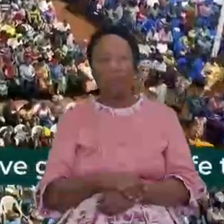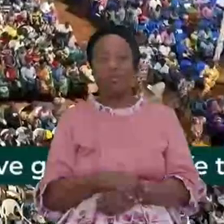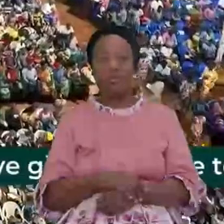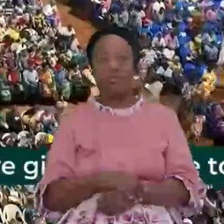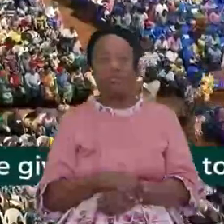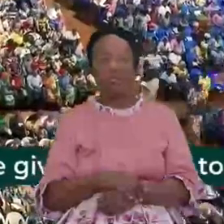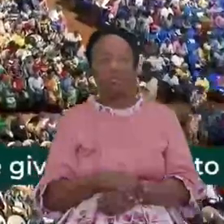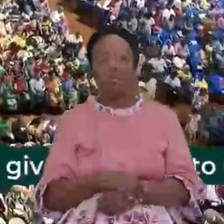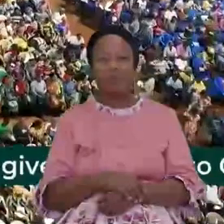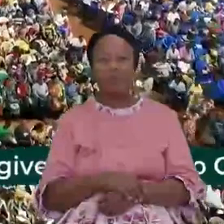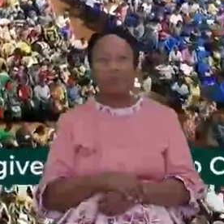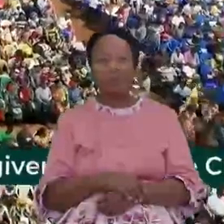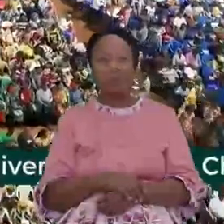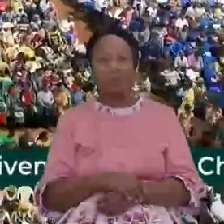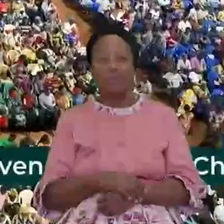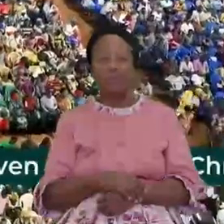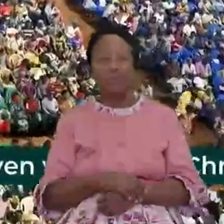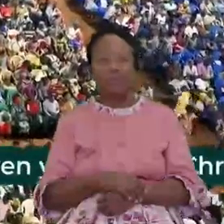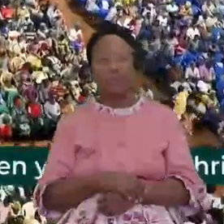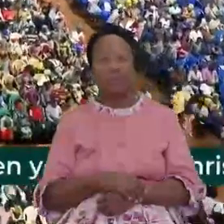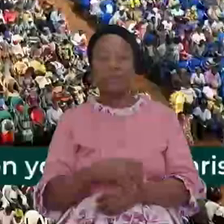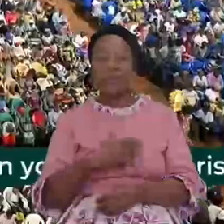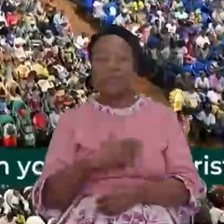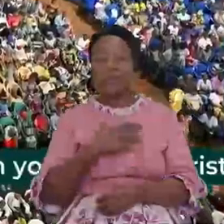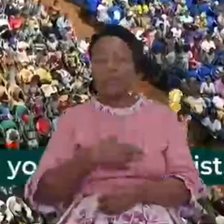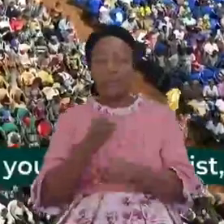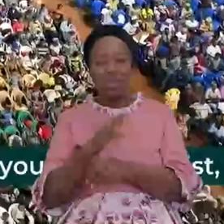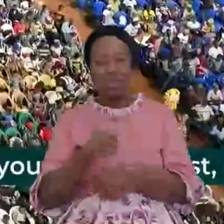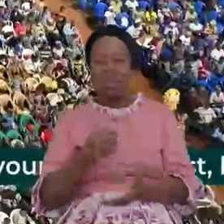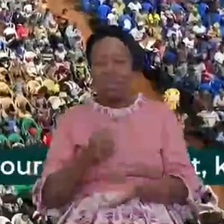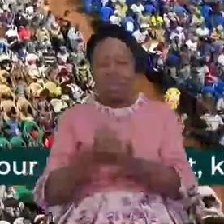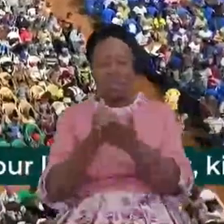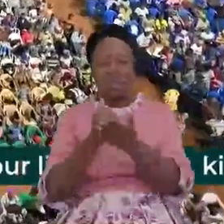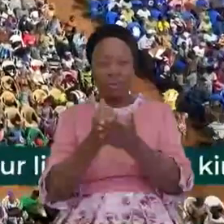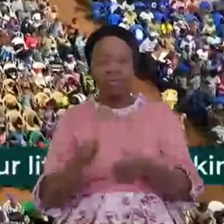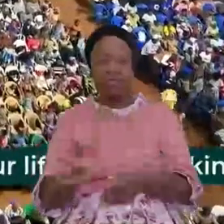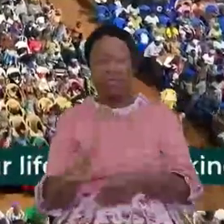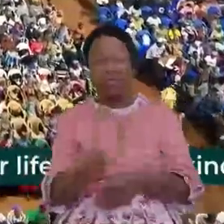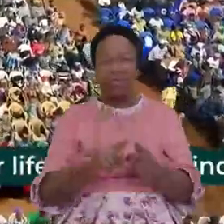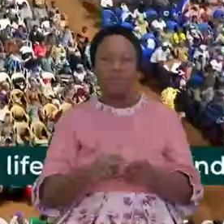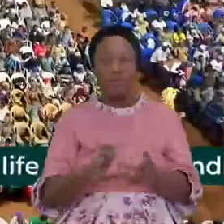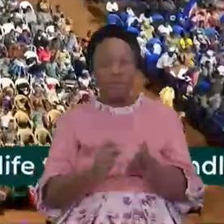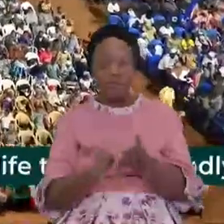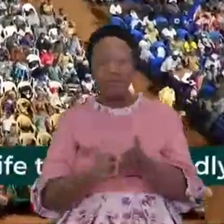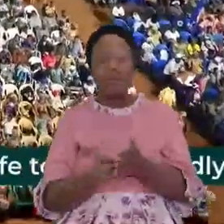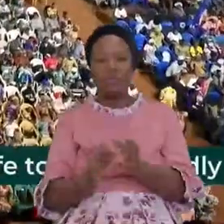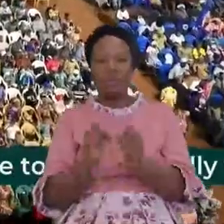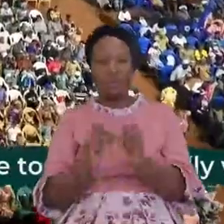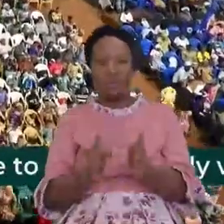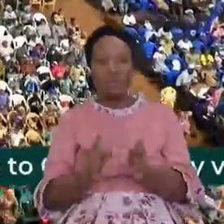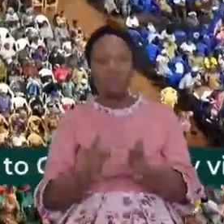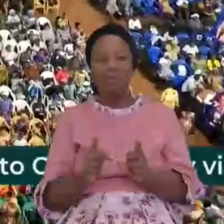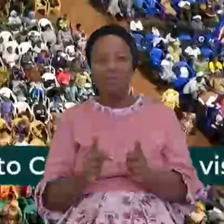Aidez-les à remplir bien les fiches. Please, counselors, help them to fill